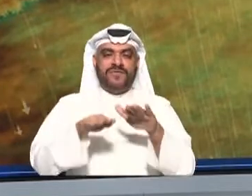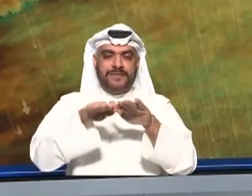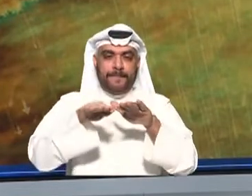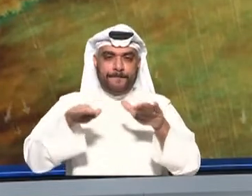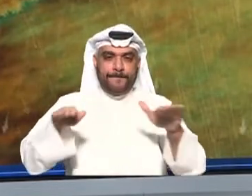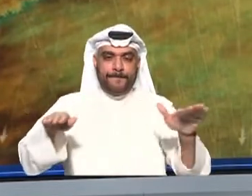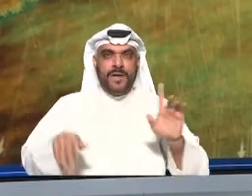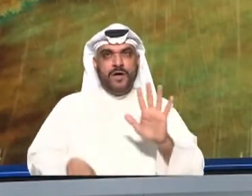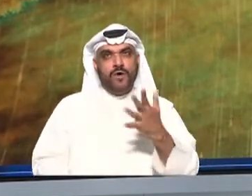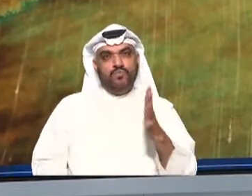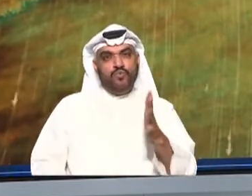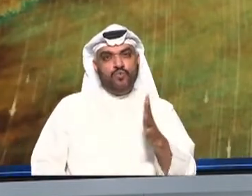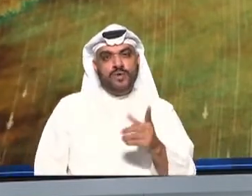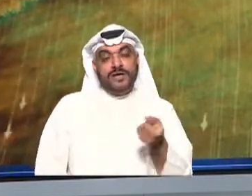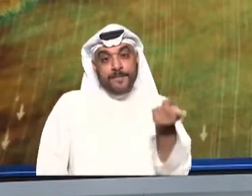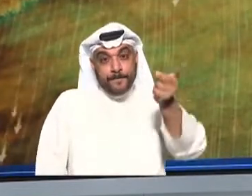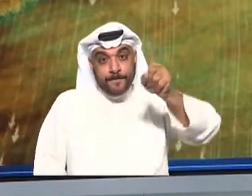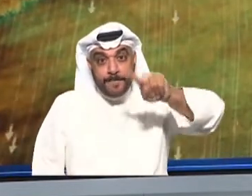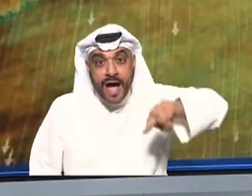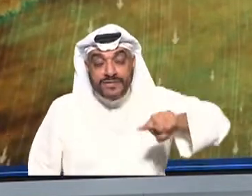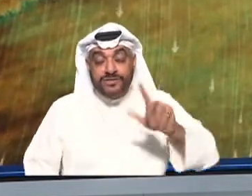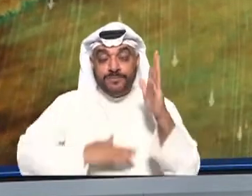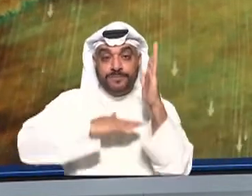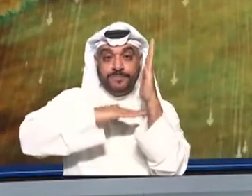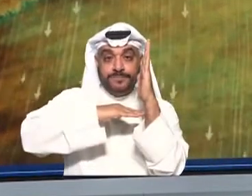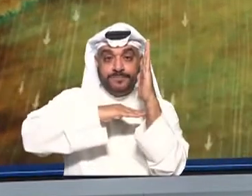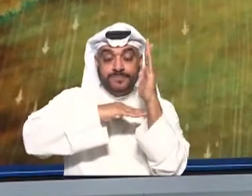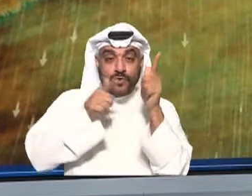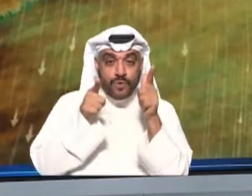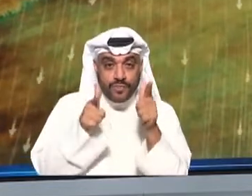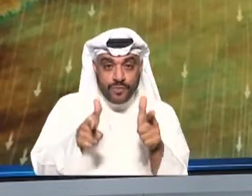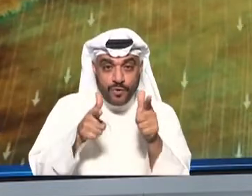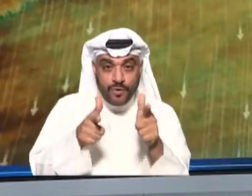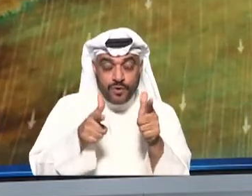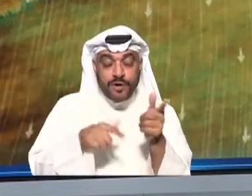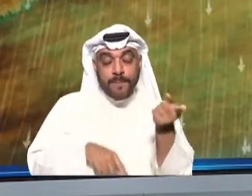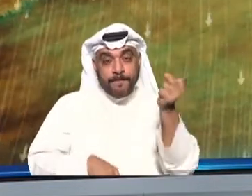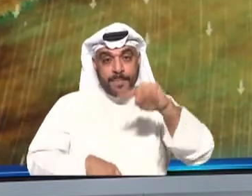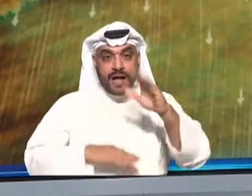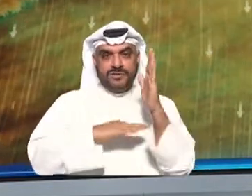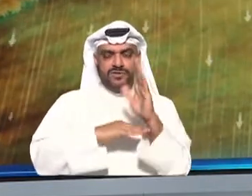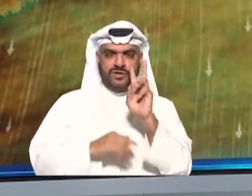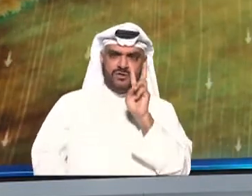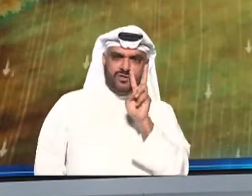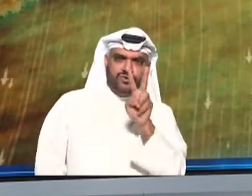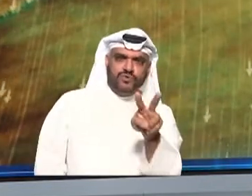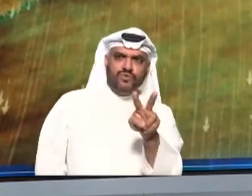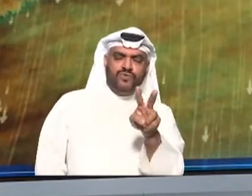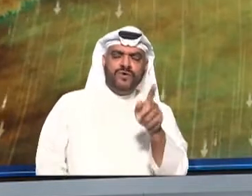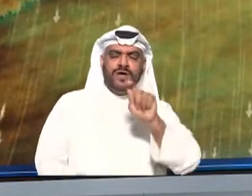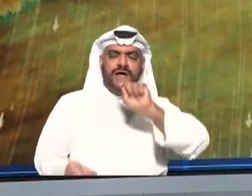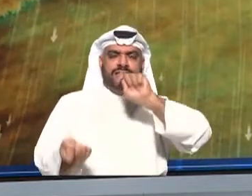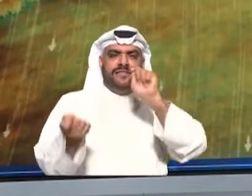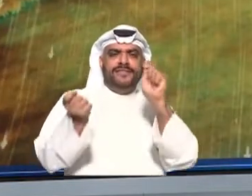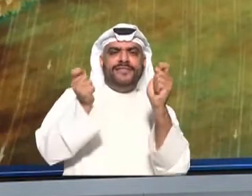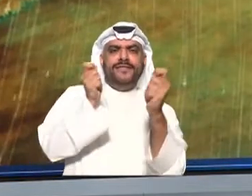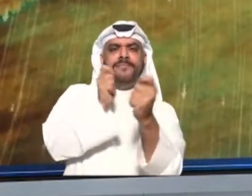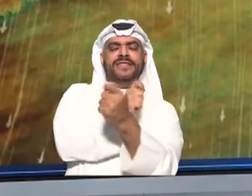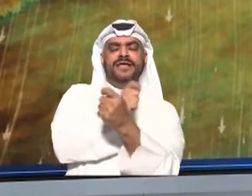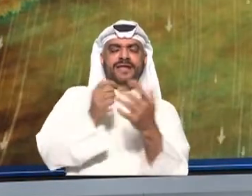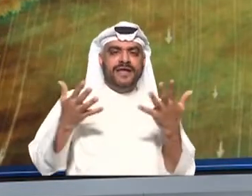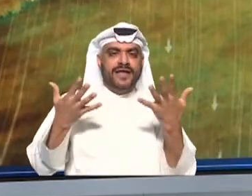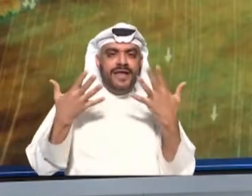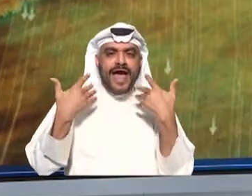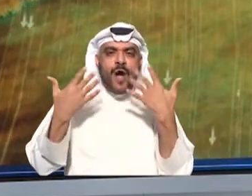من منتصف نهار يوم الغد بعد منتصف نهار يوم الغد راح نلاحظ تحول في الرياح إلى رياح شرقية